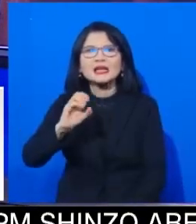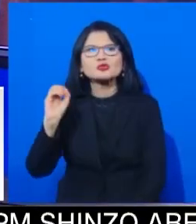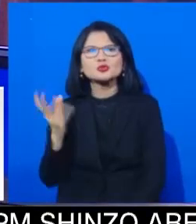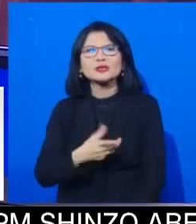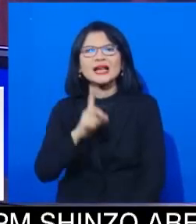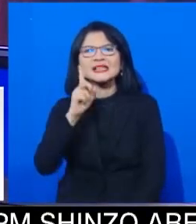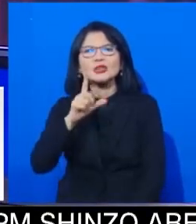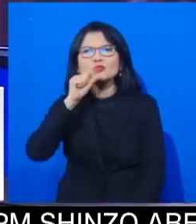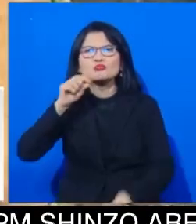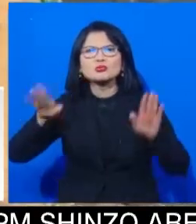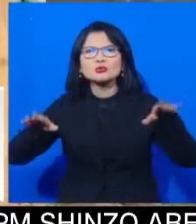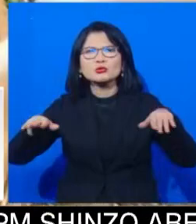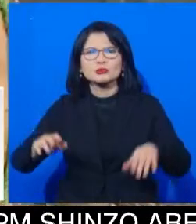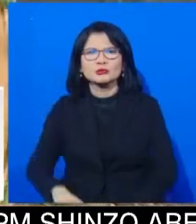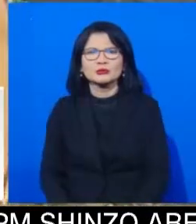ekor.